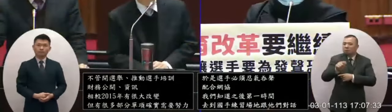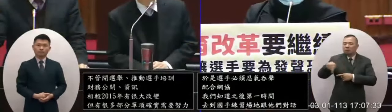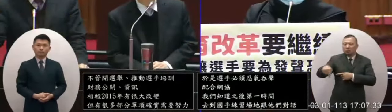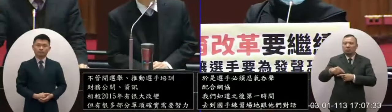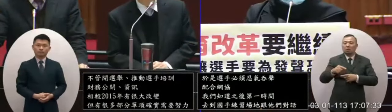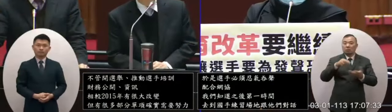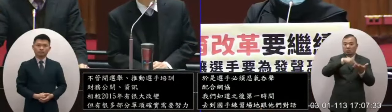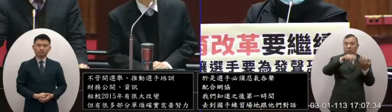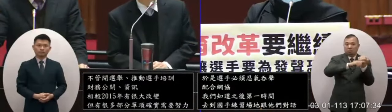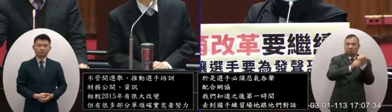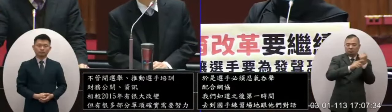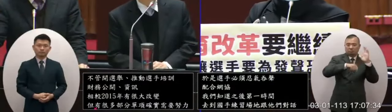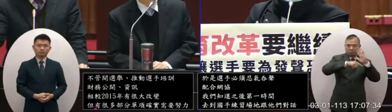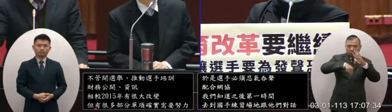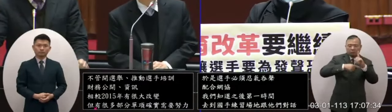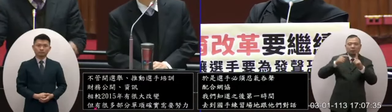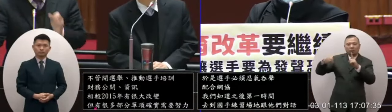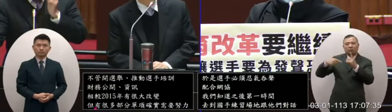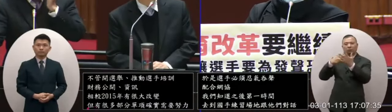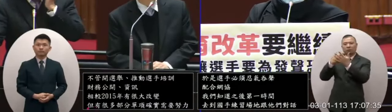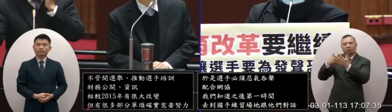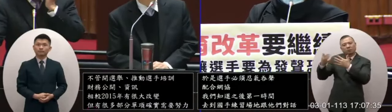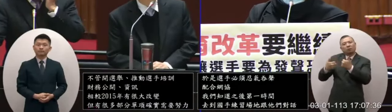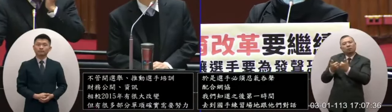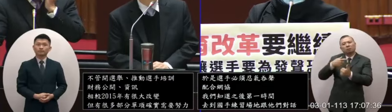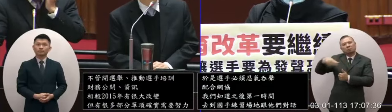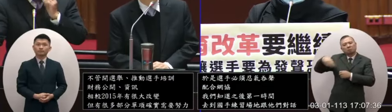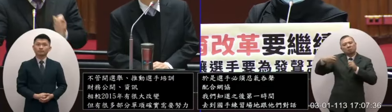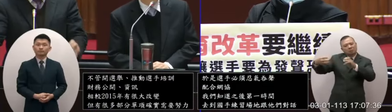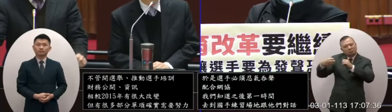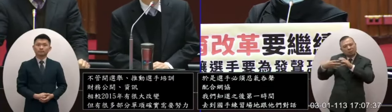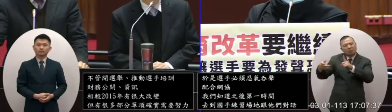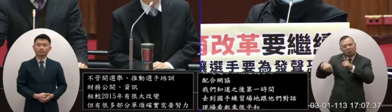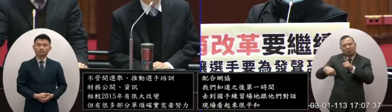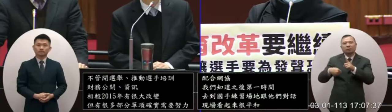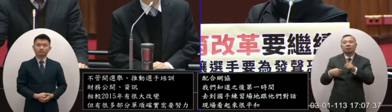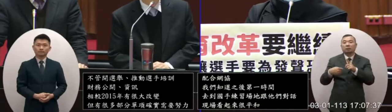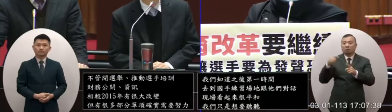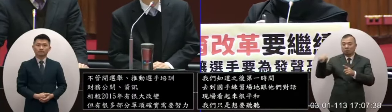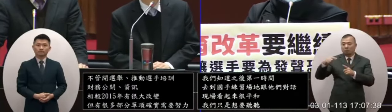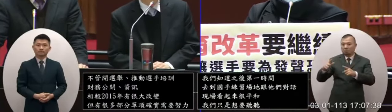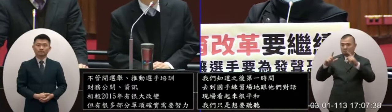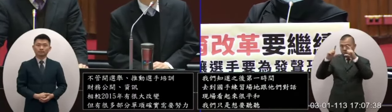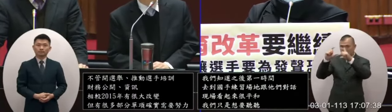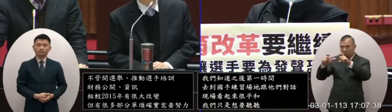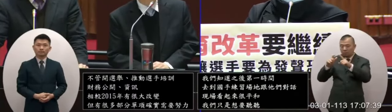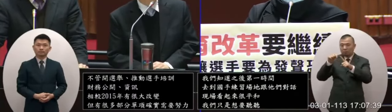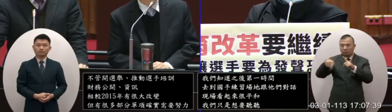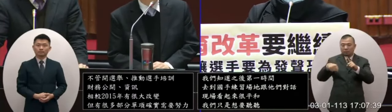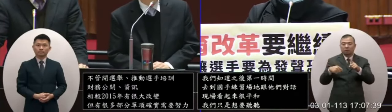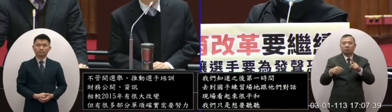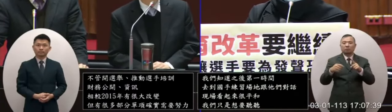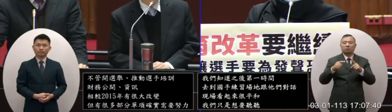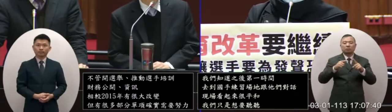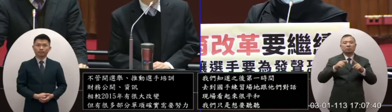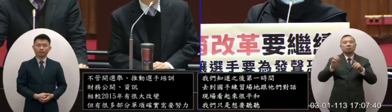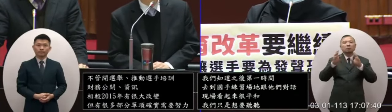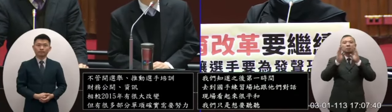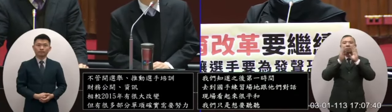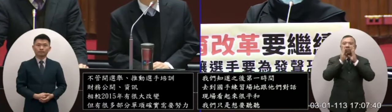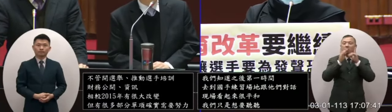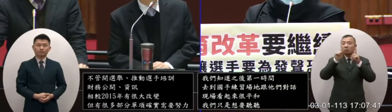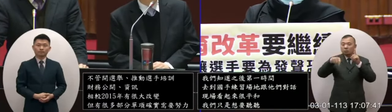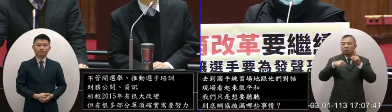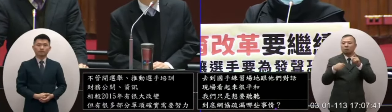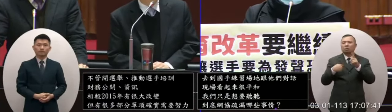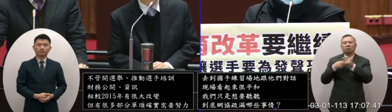助选手。可是就当我们那一天分享完这张照片在社群媒体上，告诉选手请他们不用担心，我们会积极